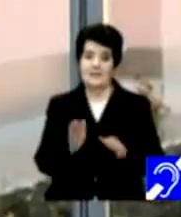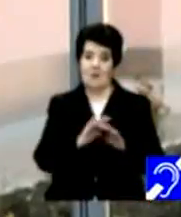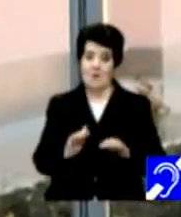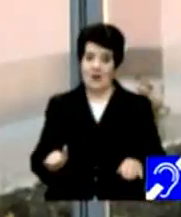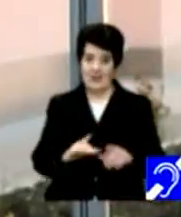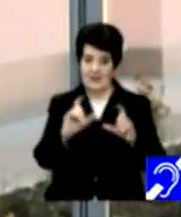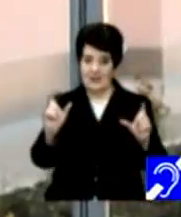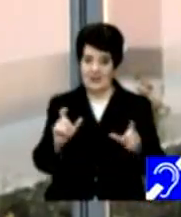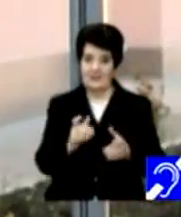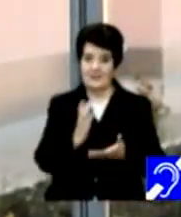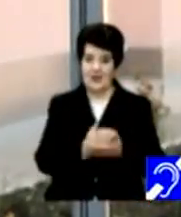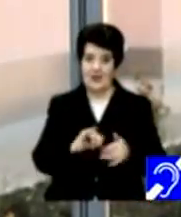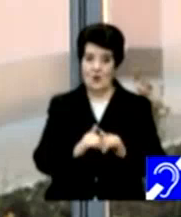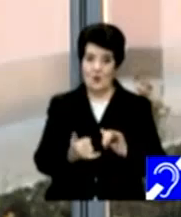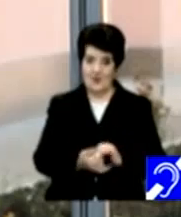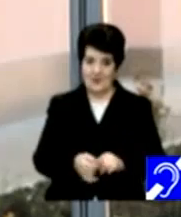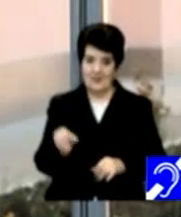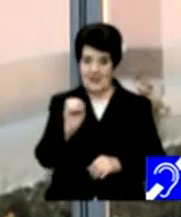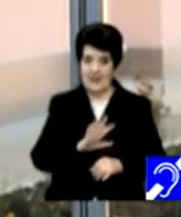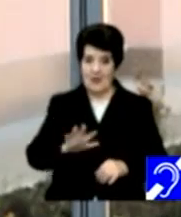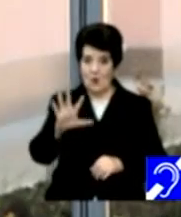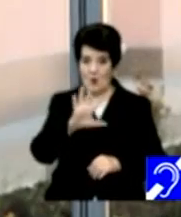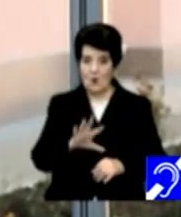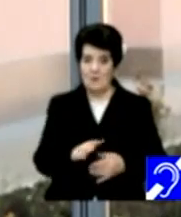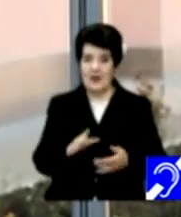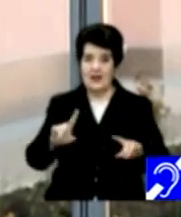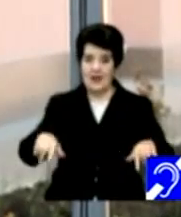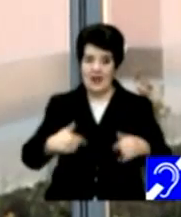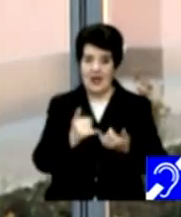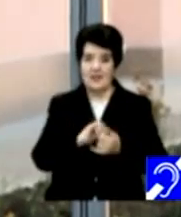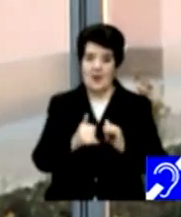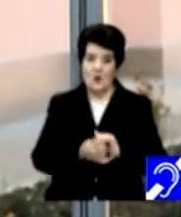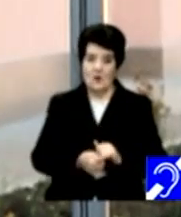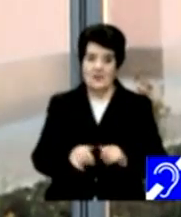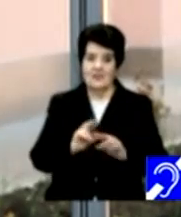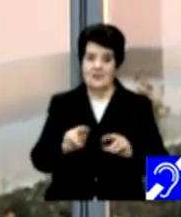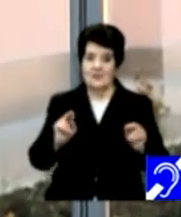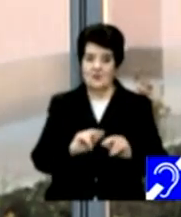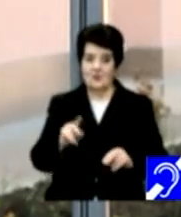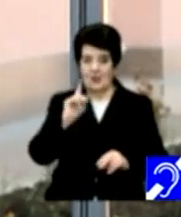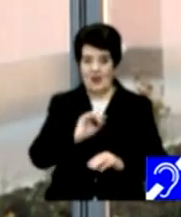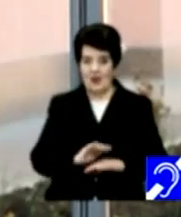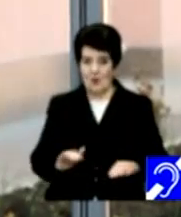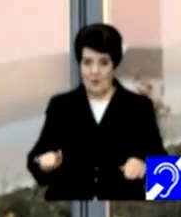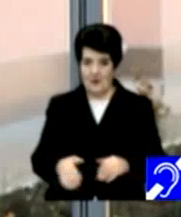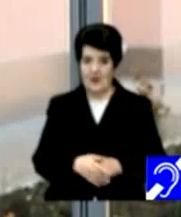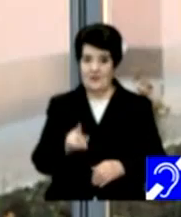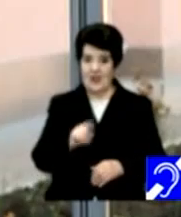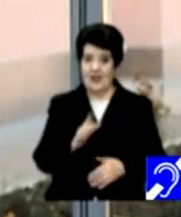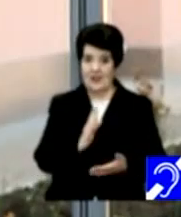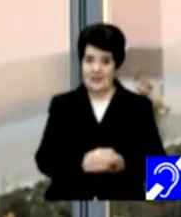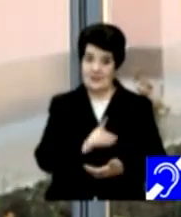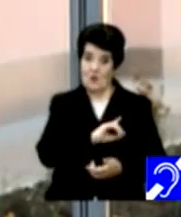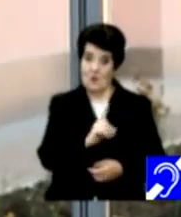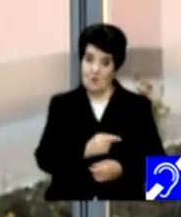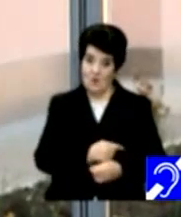care are deja condiții europene. Creează condiții bune pentru educația timpurie a copiilor, dar este și un